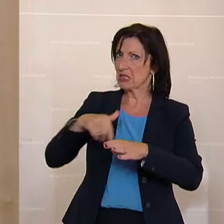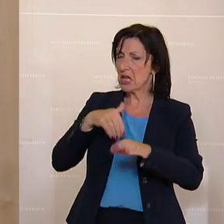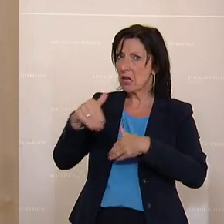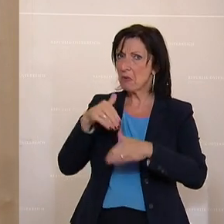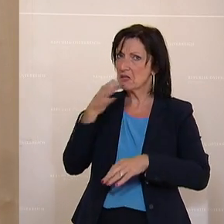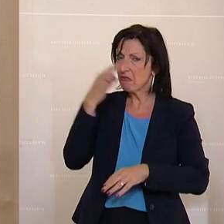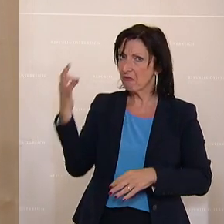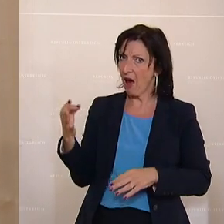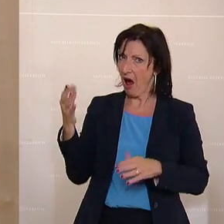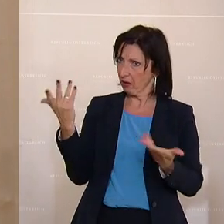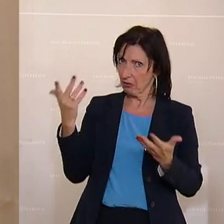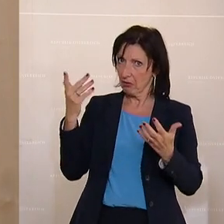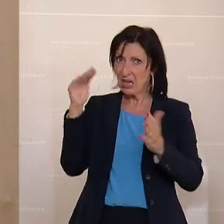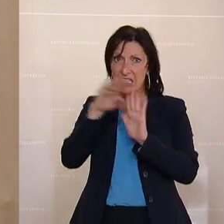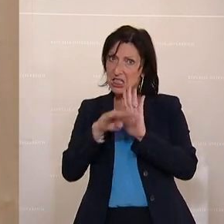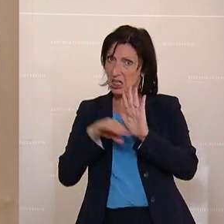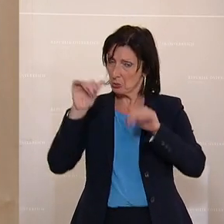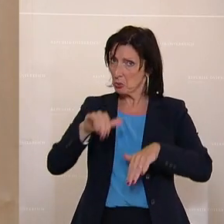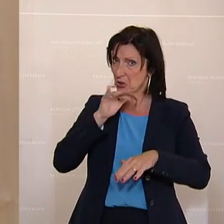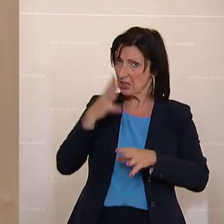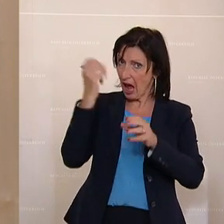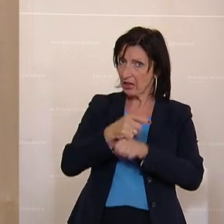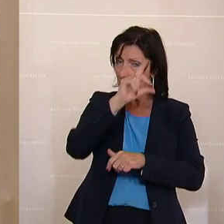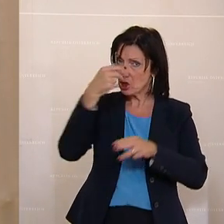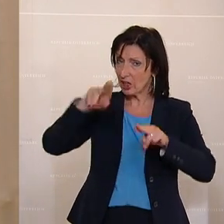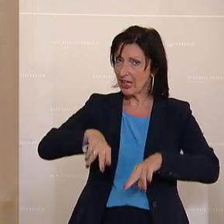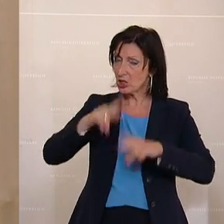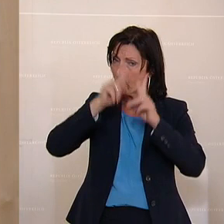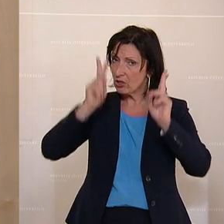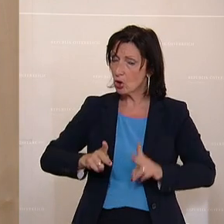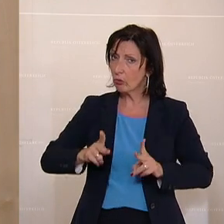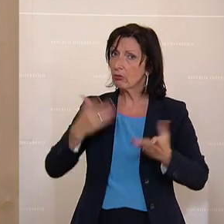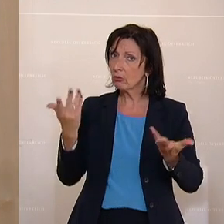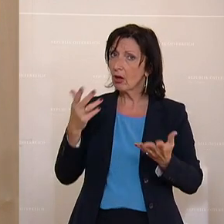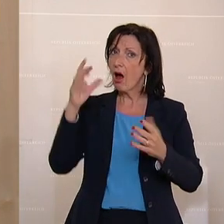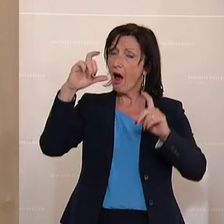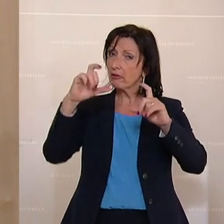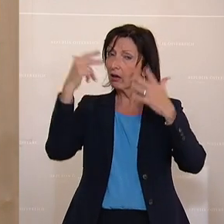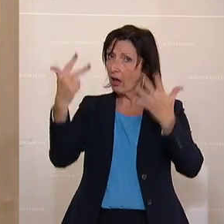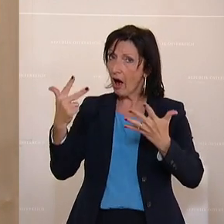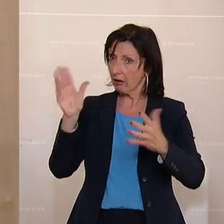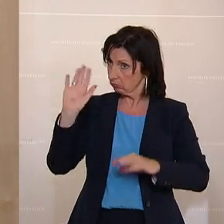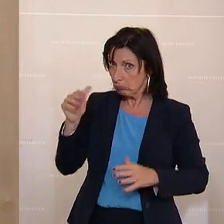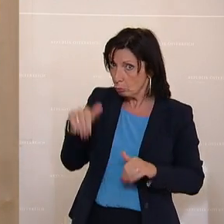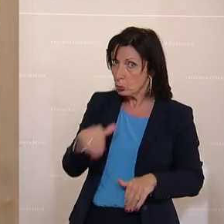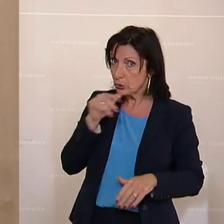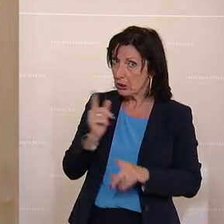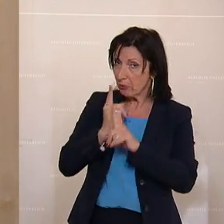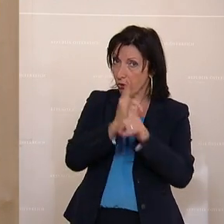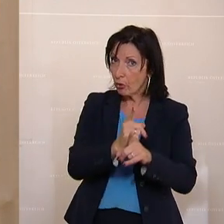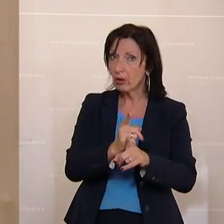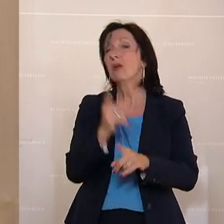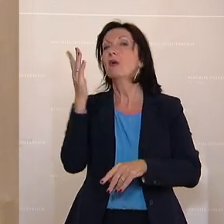einzuhalten sind. Die Menschenrechtskonvention, Artikel 8, 3 EMRK. Und für die, denen das egal ist,